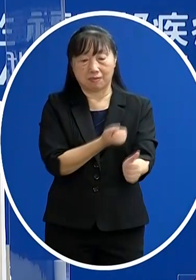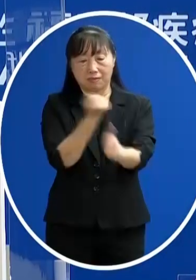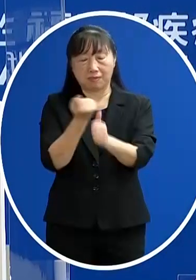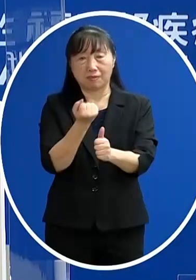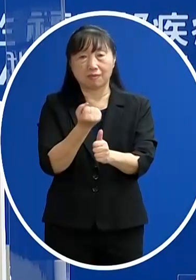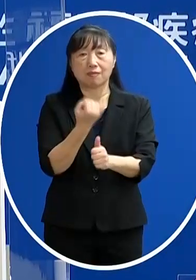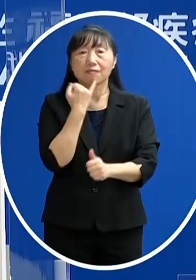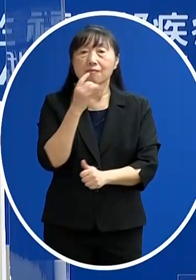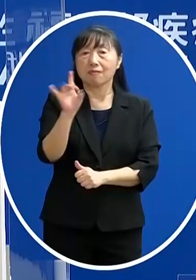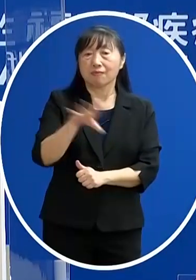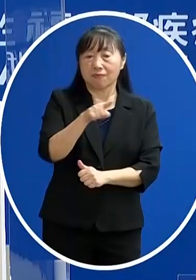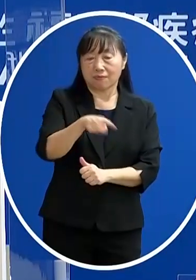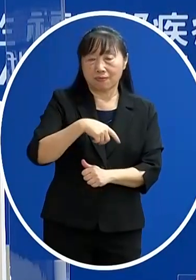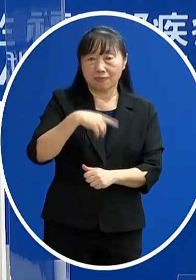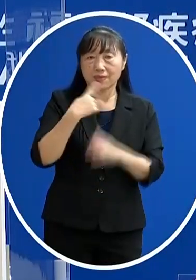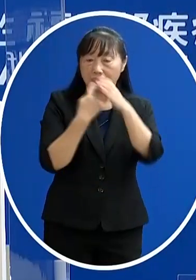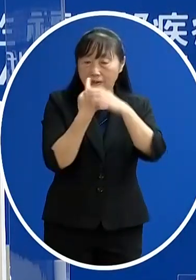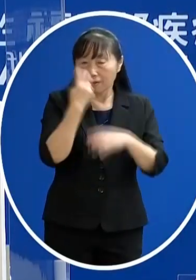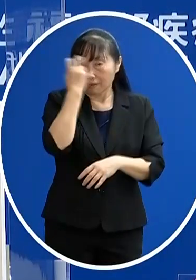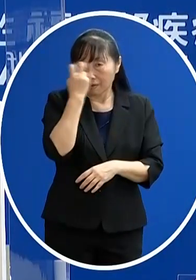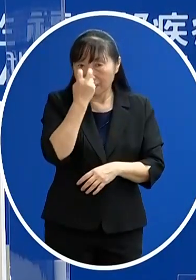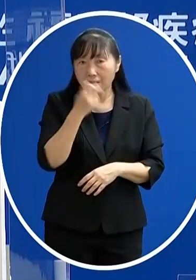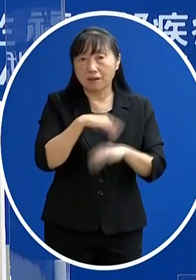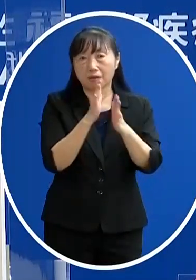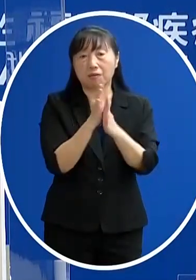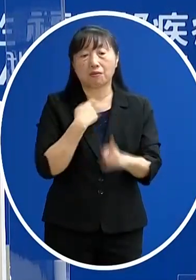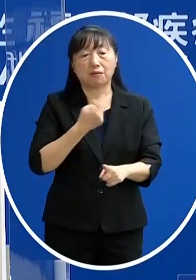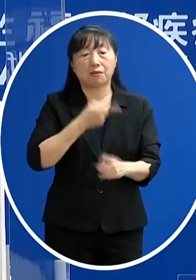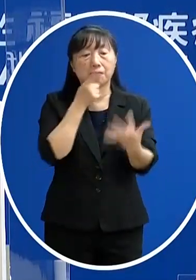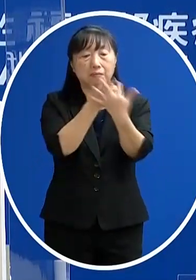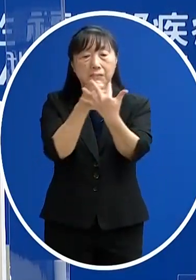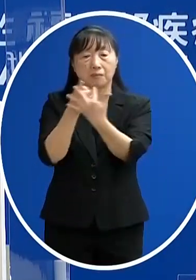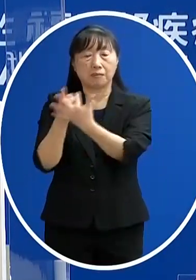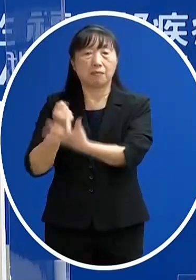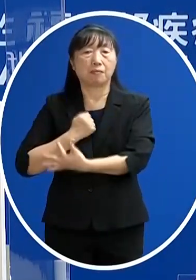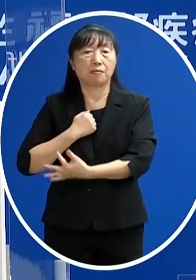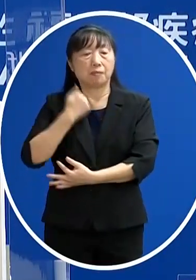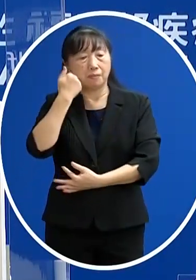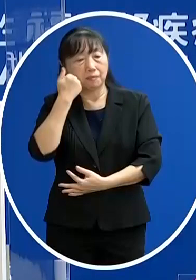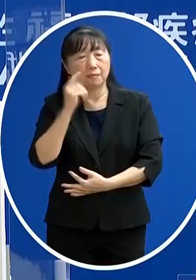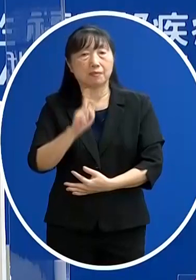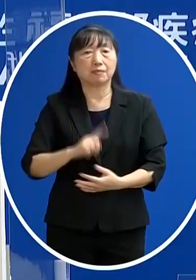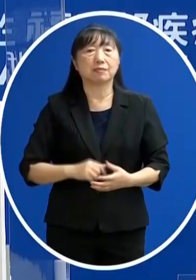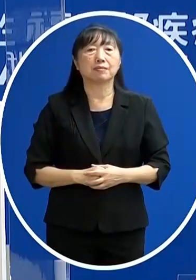检把潜藏的病人尽速找出来，然后尽速的框列哈。